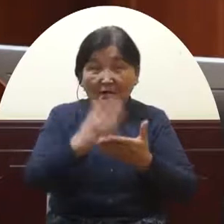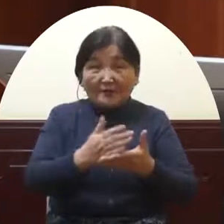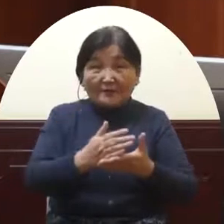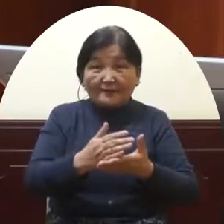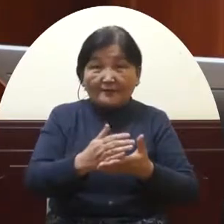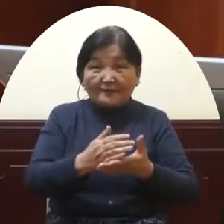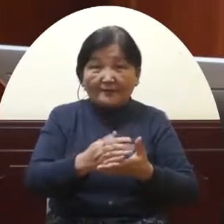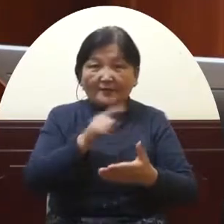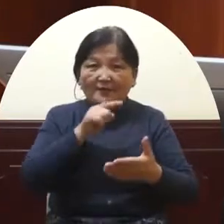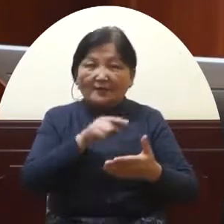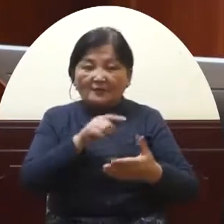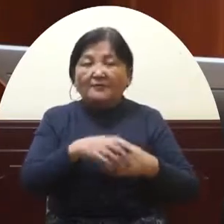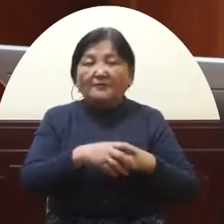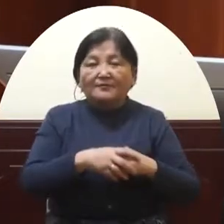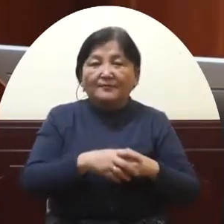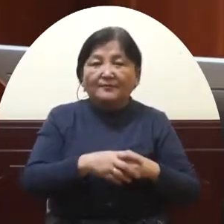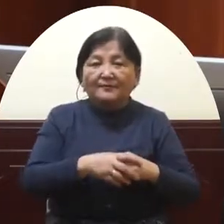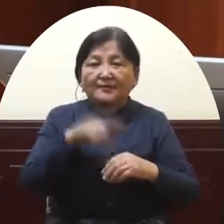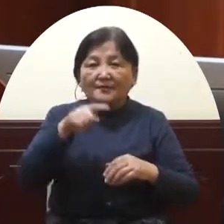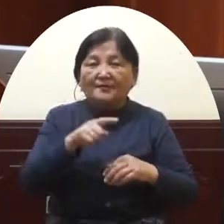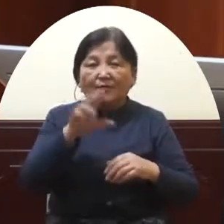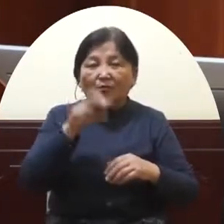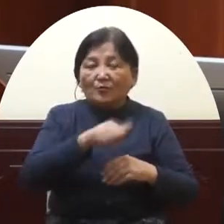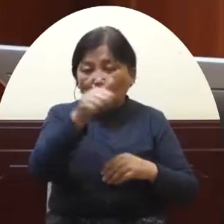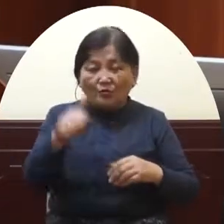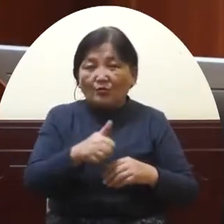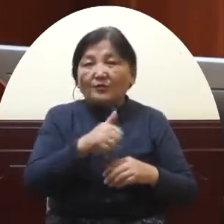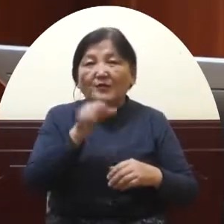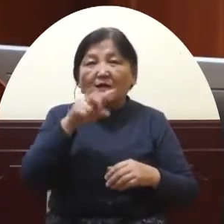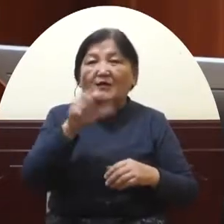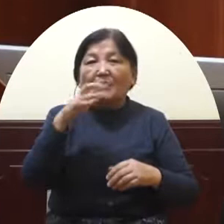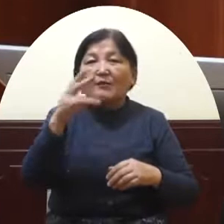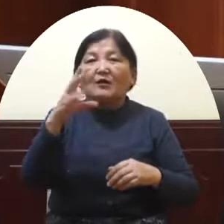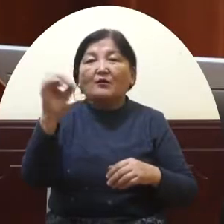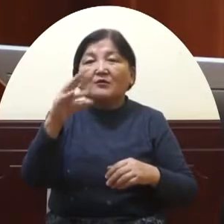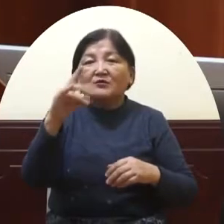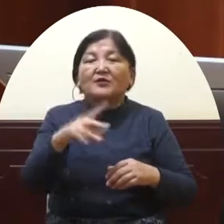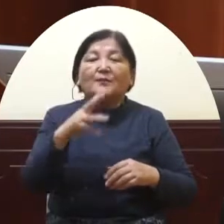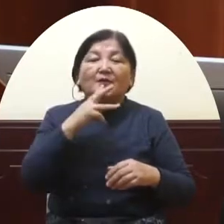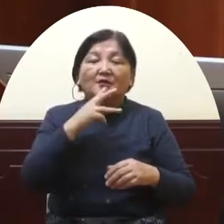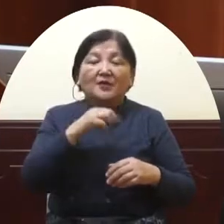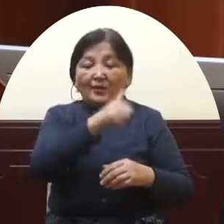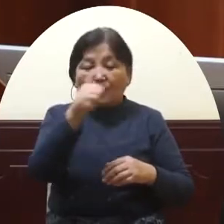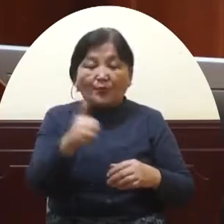За энэ бүгд линктэй энэ төр мэдээллүүд нь байна. Аль хэвсэн их сруулж чадна.